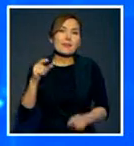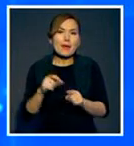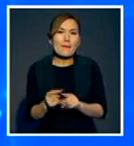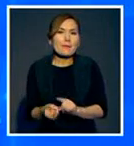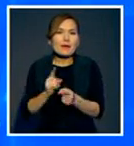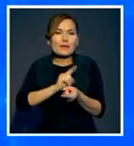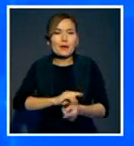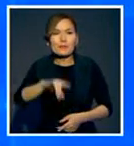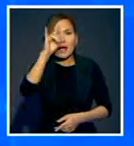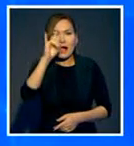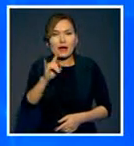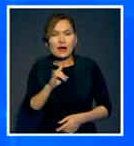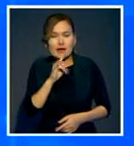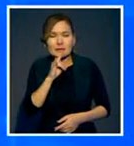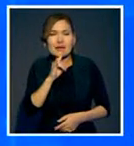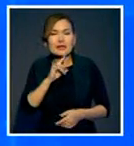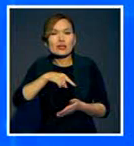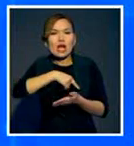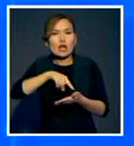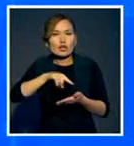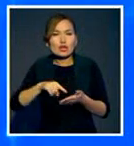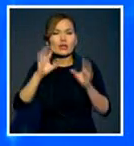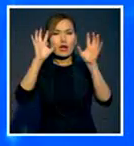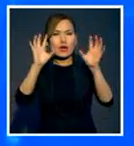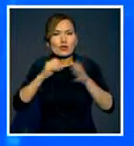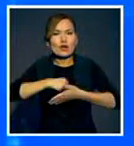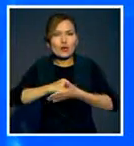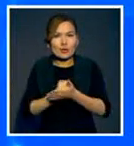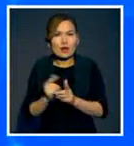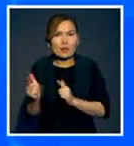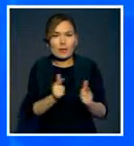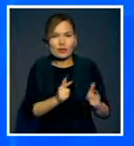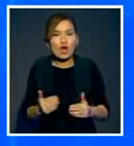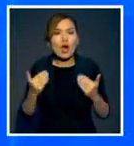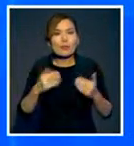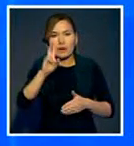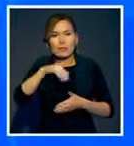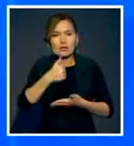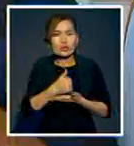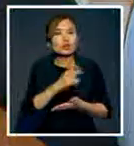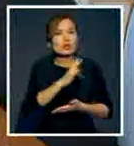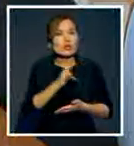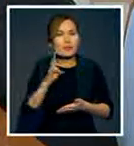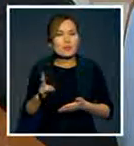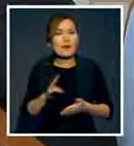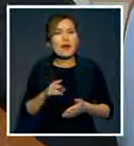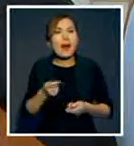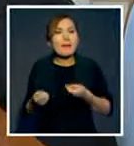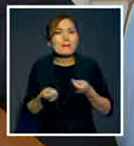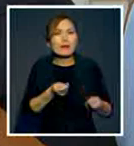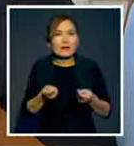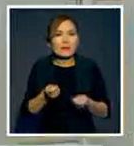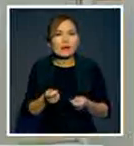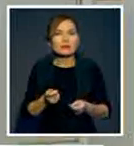қарпіне негізделген қазақ әліпбиінің ұсынылған жобасын бекіту туралы жарлық шығару қажет. Бүгін мемлекет басшысы президент әкімшілігінің